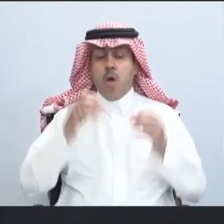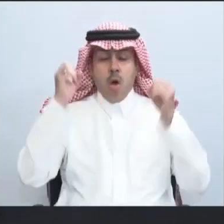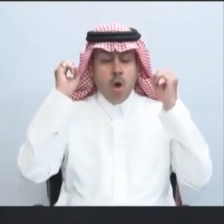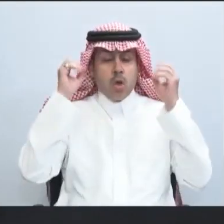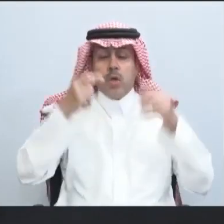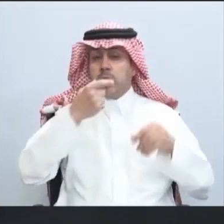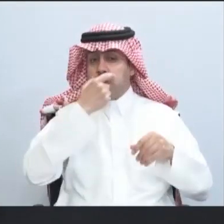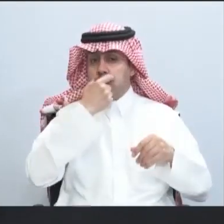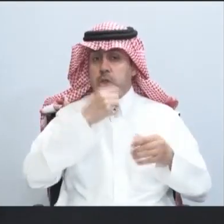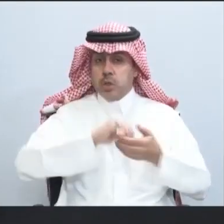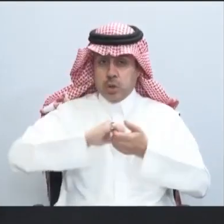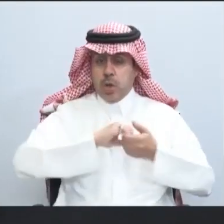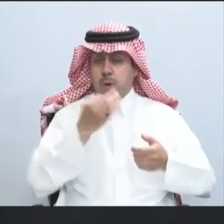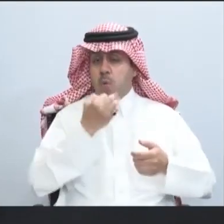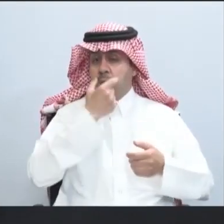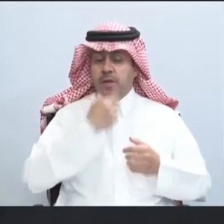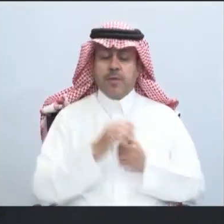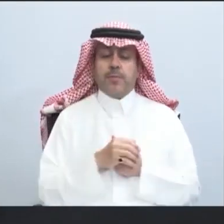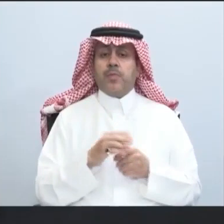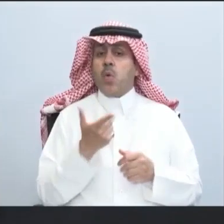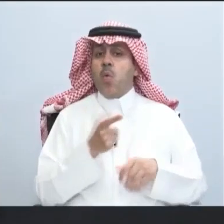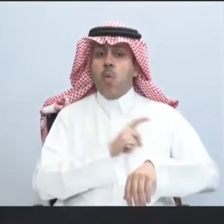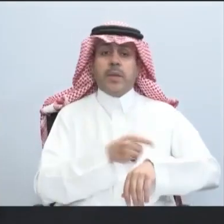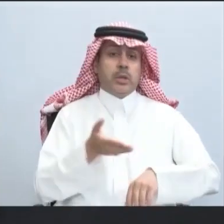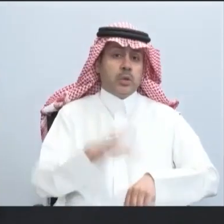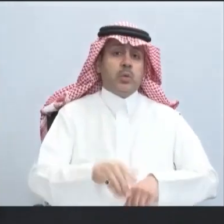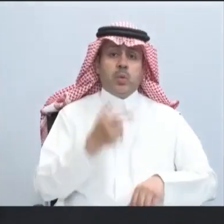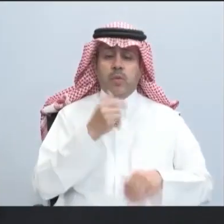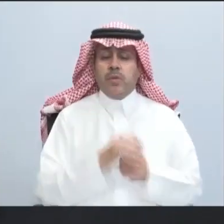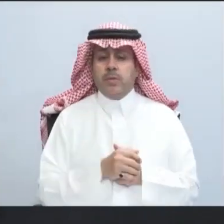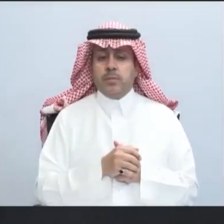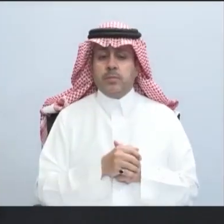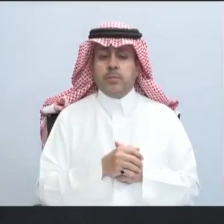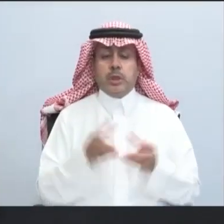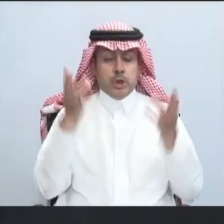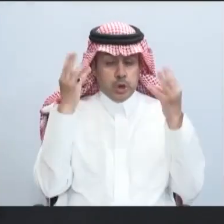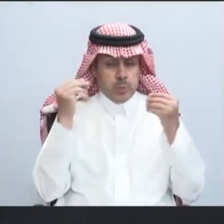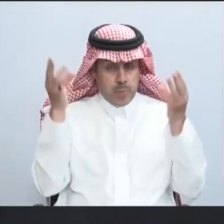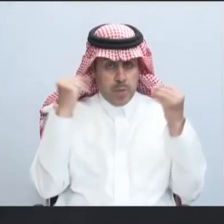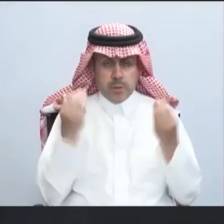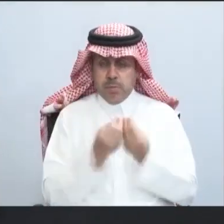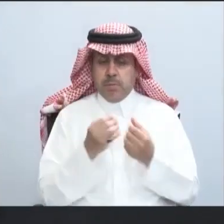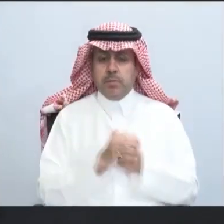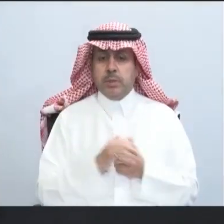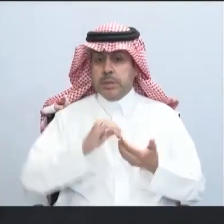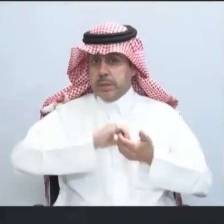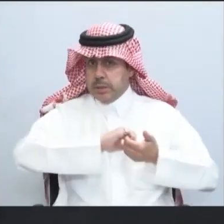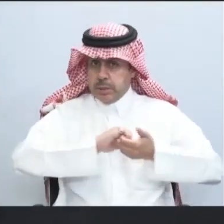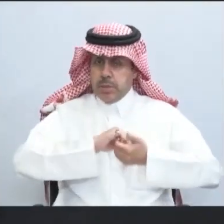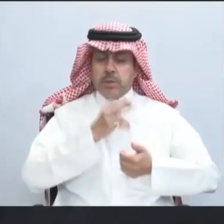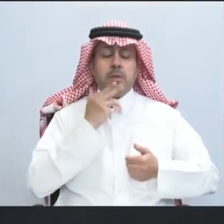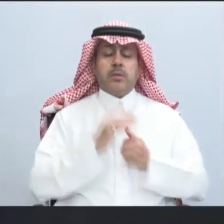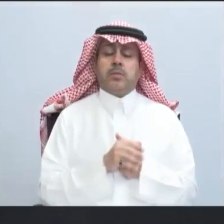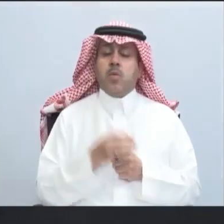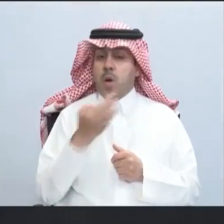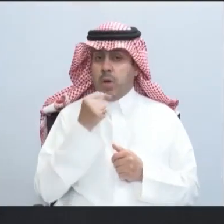روايه لل الحديث ومتى توفي اجمعت لكم المعلومات عن صحابي الجليل وهو